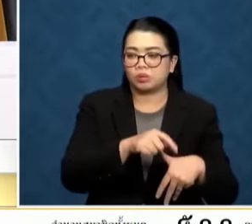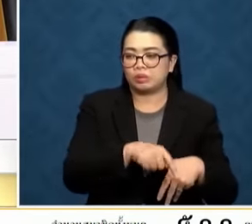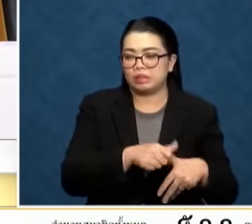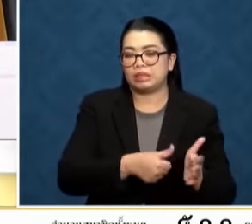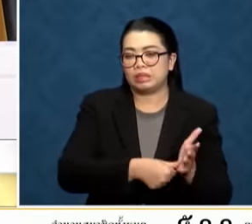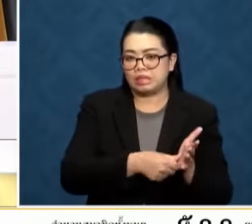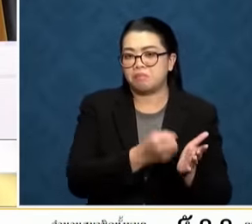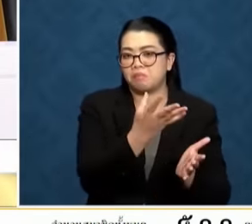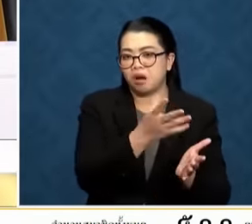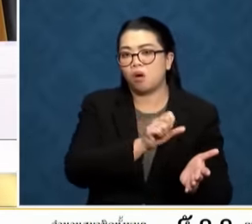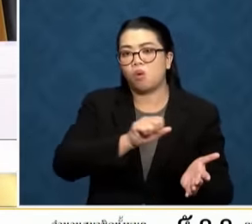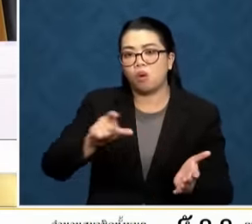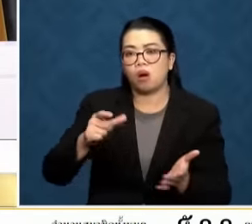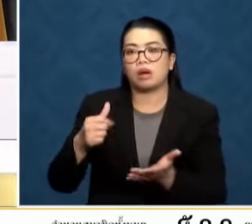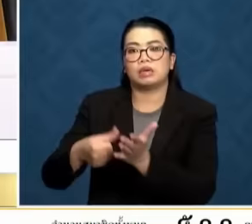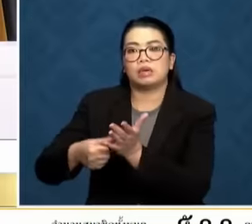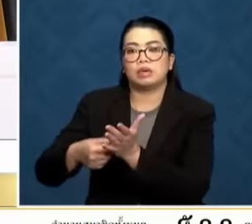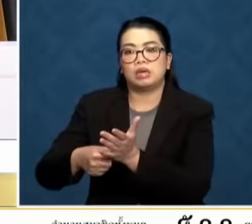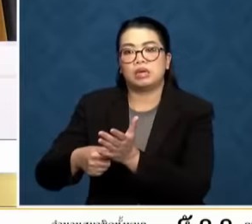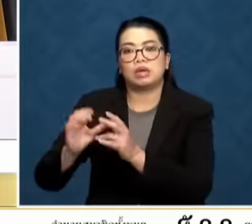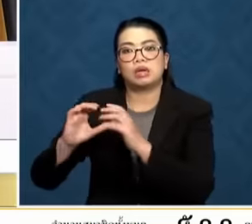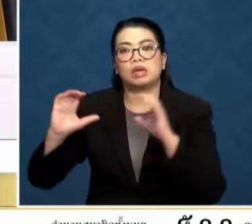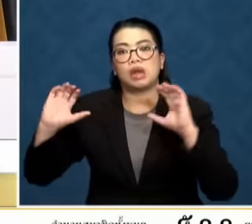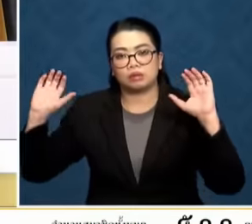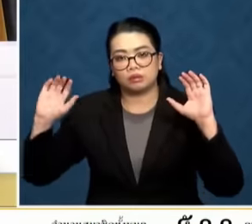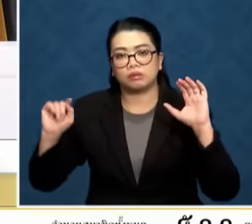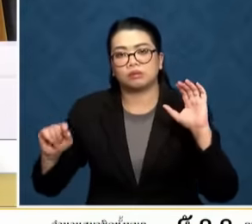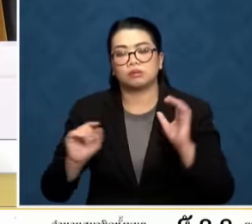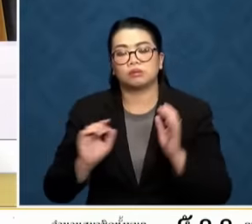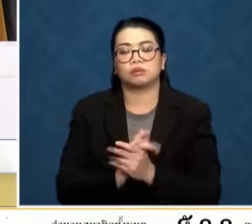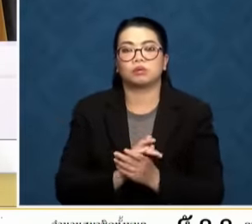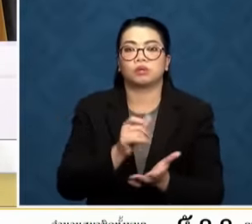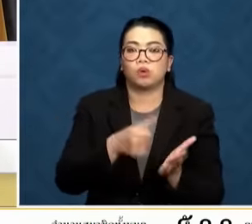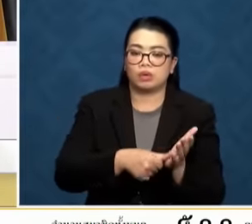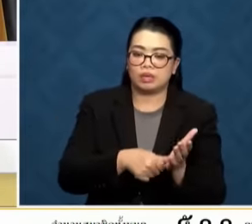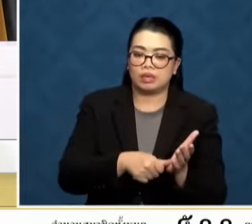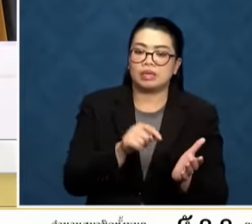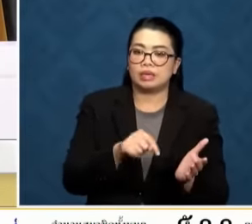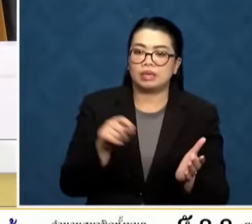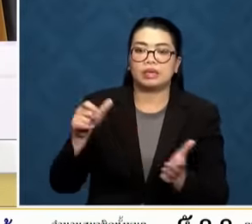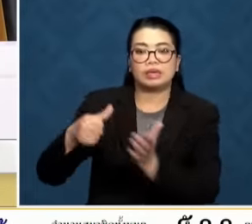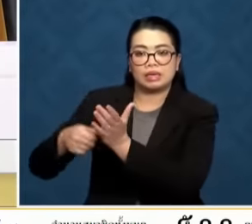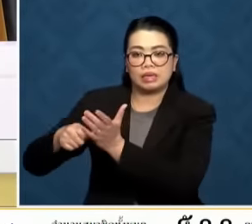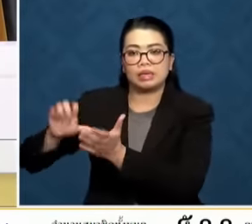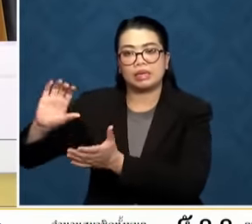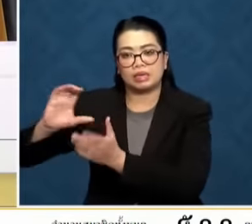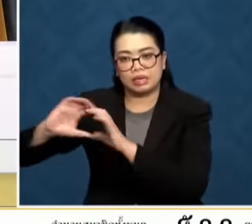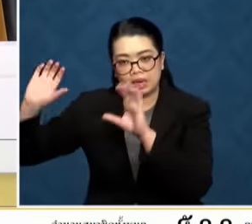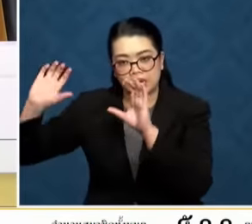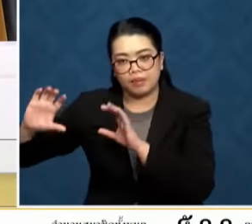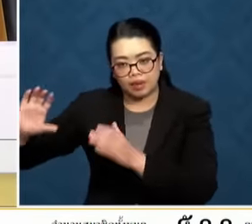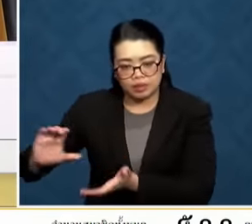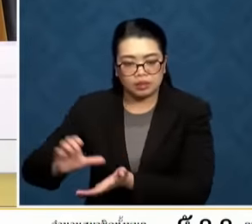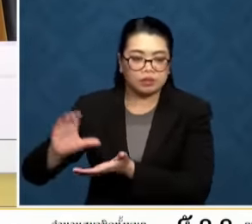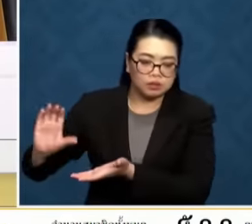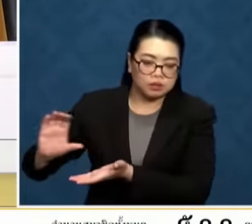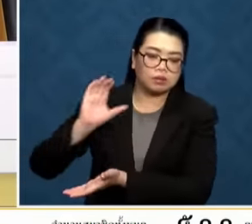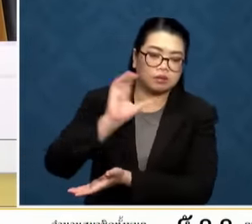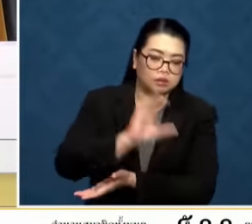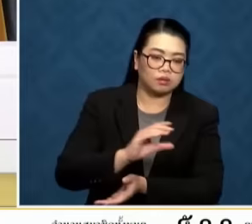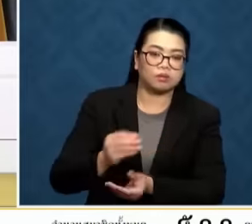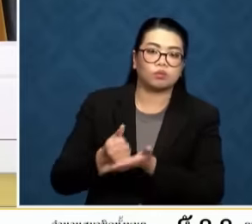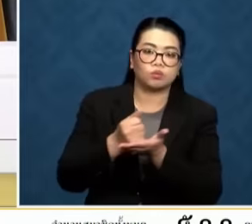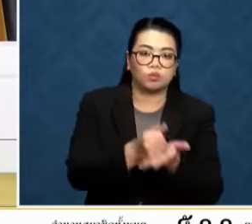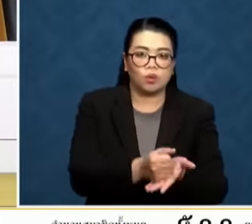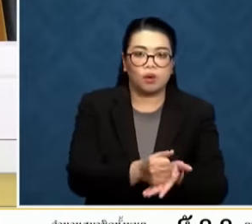ไรครับเราต้องใช้ตัวก้อนหนี้สาธารณะเพื่อที่จะมาชดเชยเพื่อที่จะมาจุนเจือความ